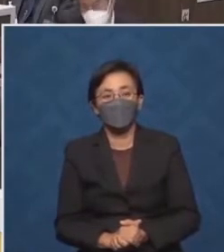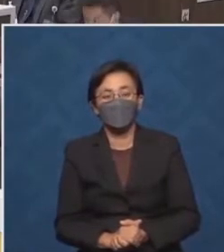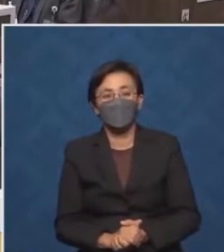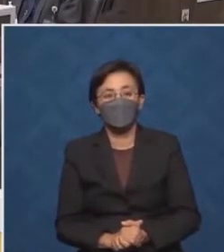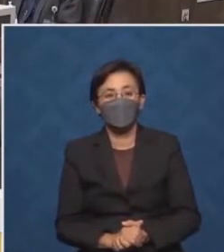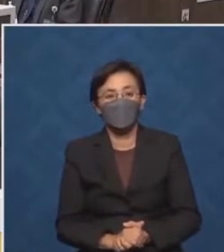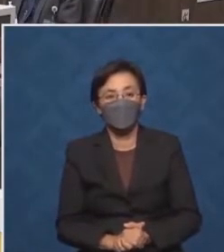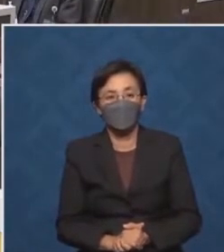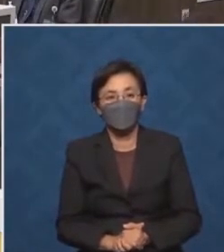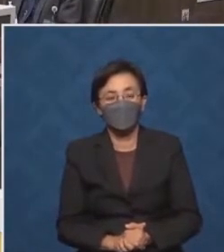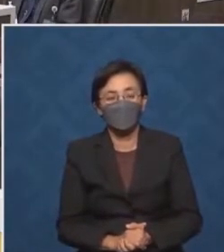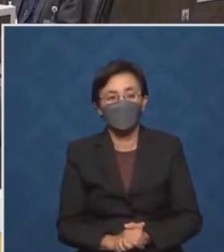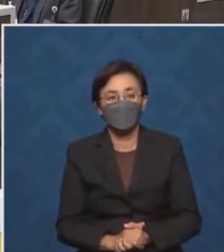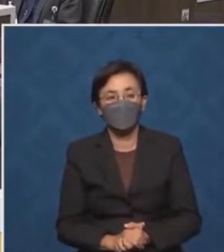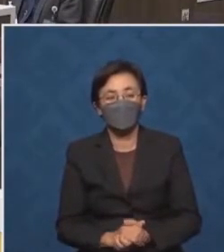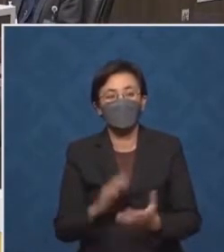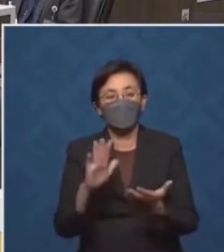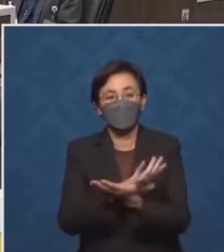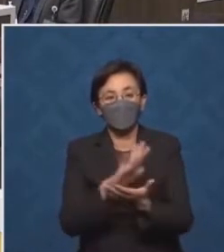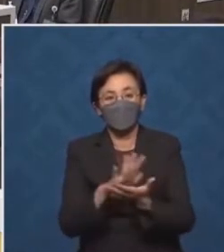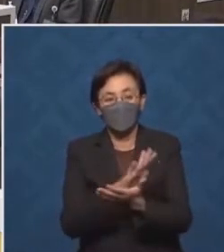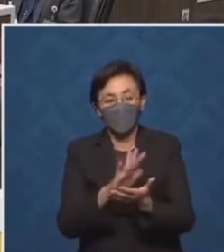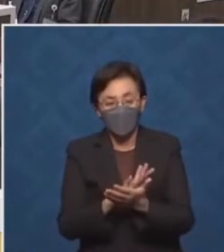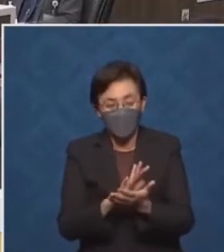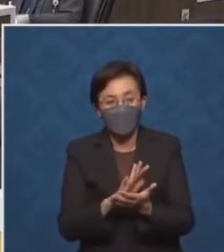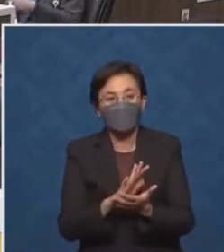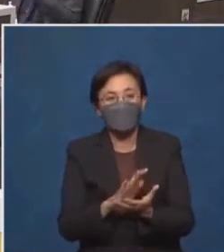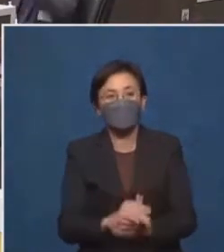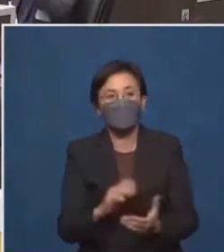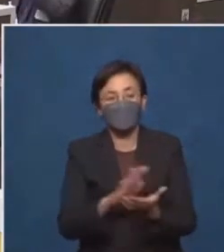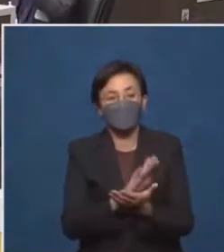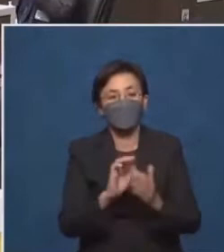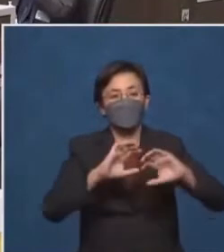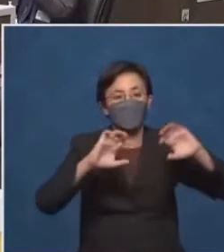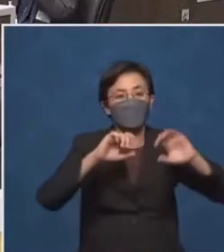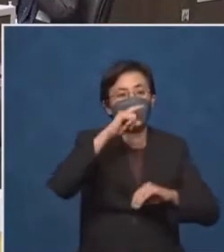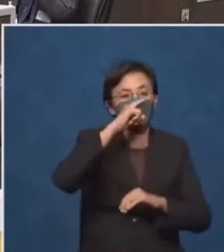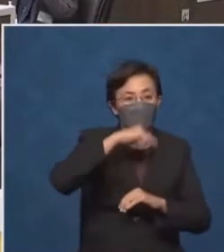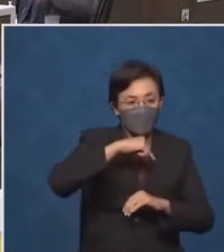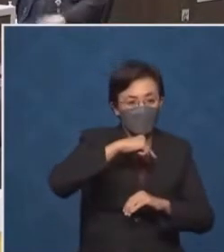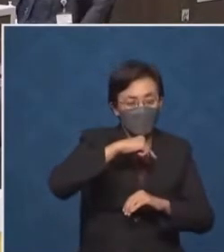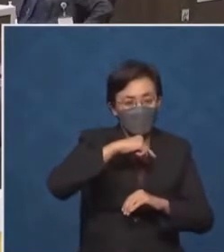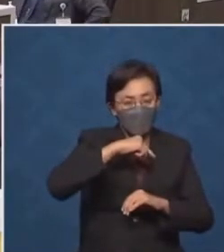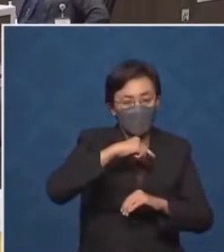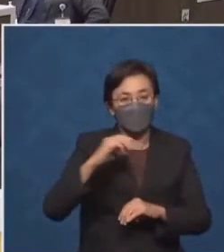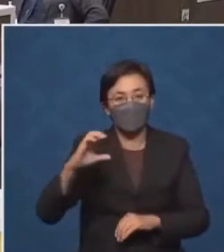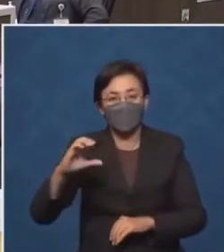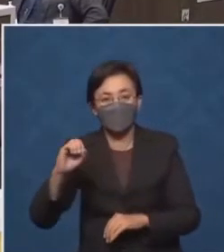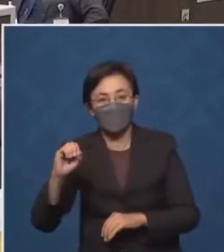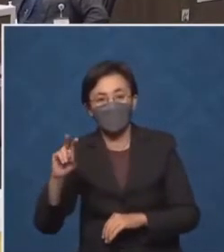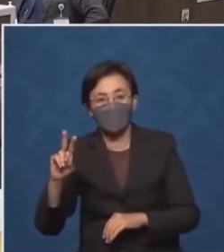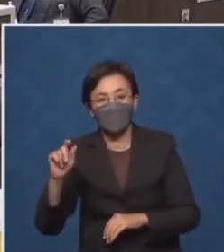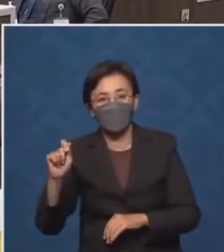ต่อมาครับ เอกสารการสื่อสารการระห่างรฐบาลไทยกับ COVAX